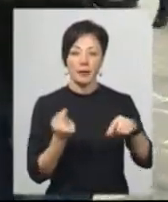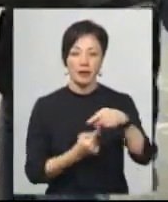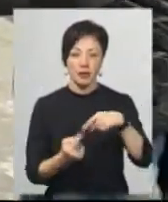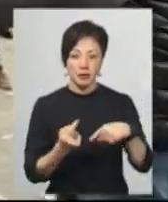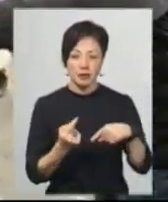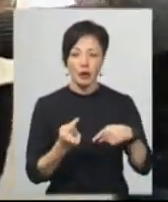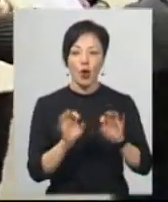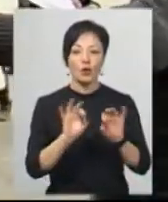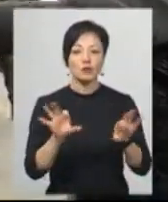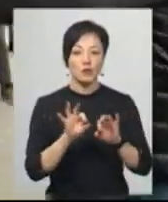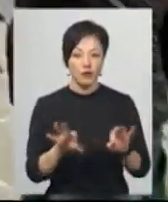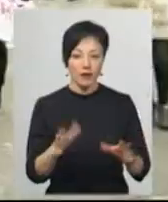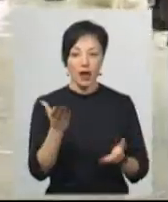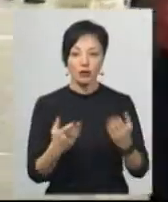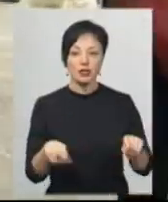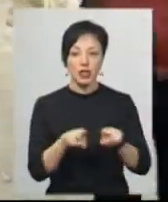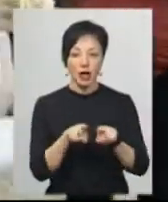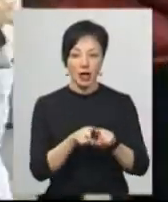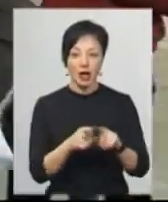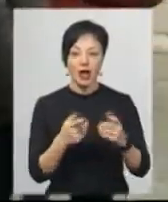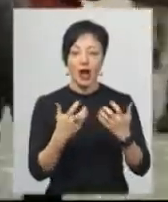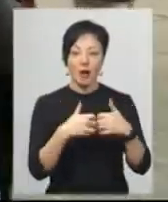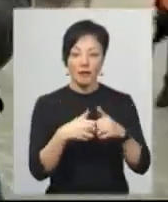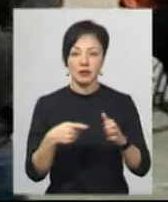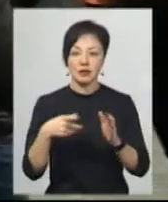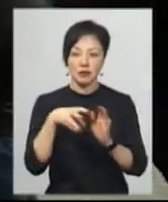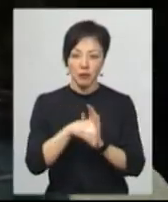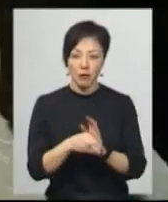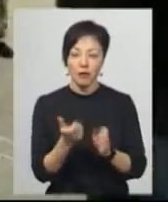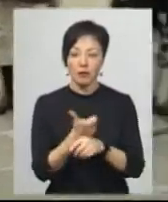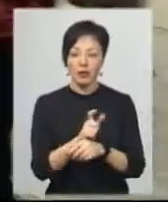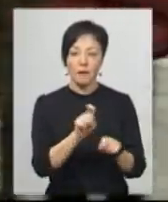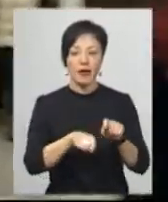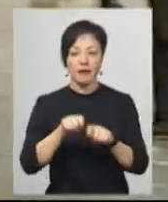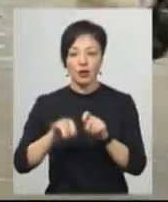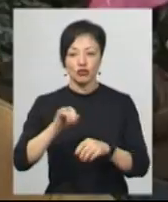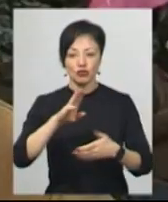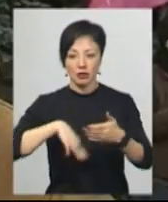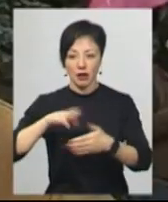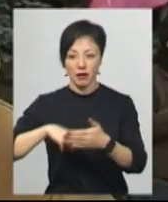Едуард Курганський розповів, якщо такі апарати запровадять, то побільшає перевірок та штрафів.